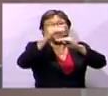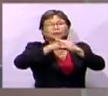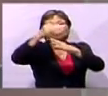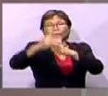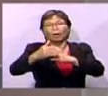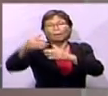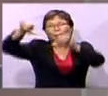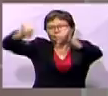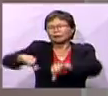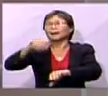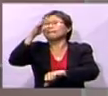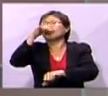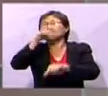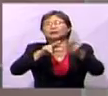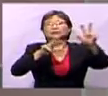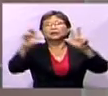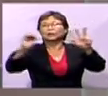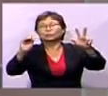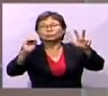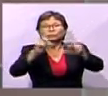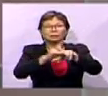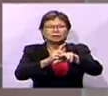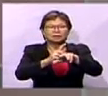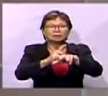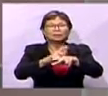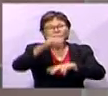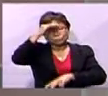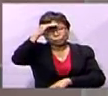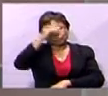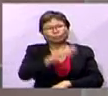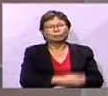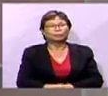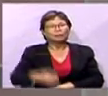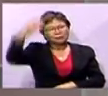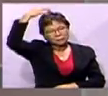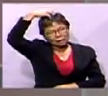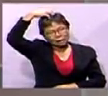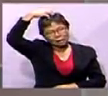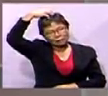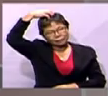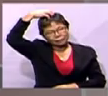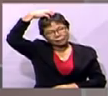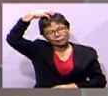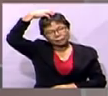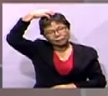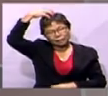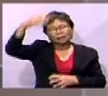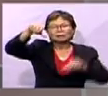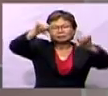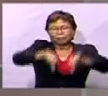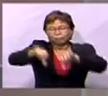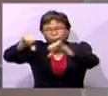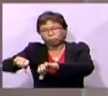selepas membenam Melaka United 3-0 di Larkin. Sementara itu, Selangor Long Lai mengalami dua